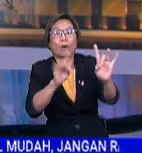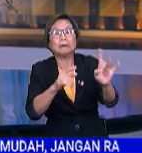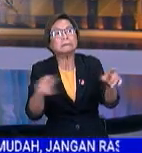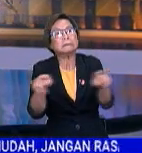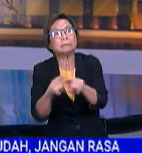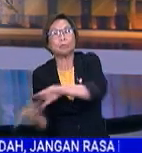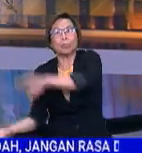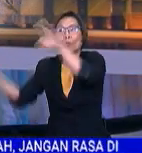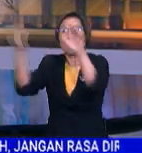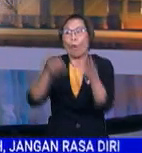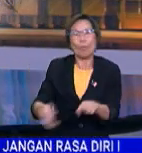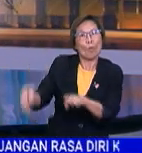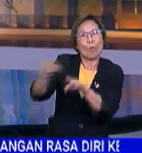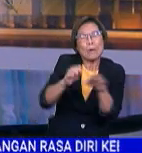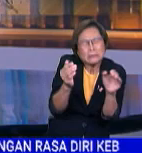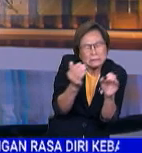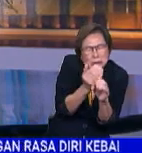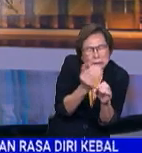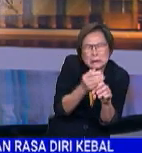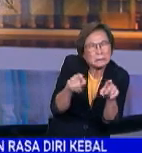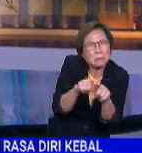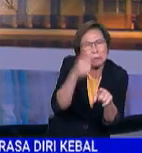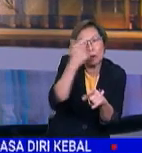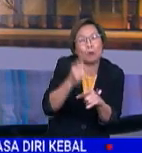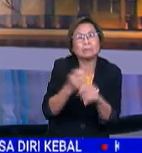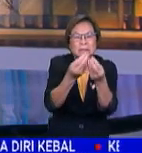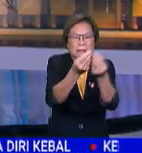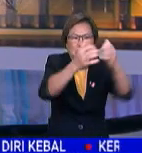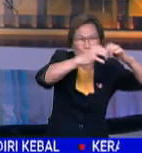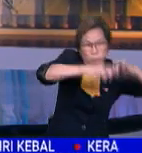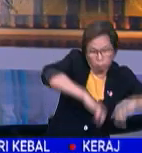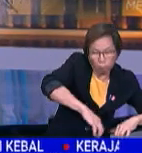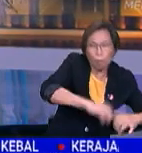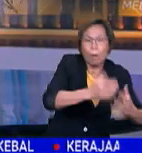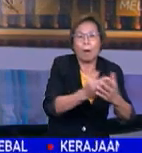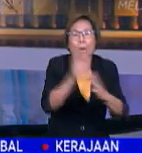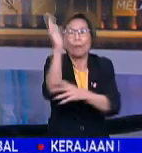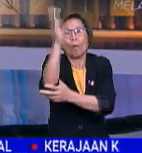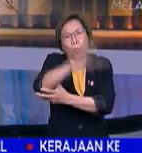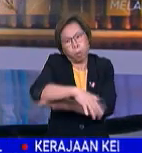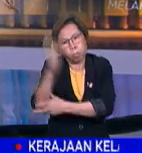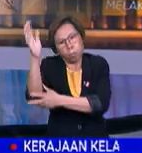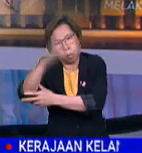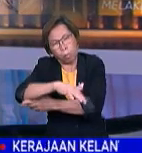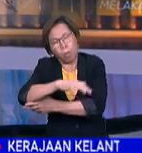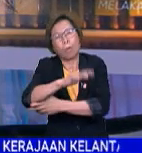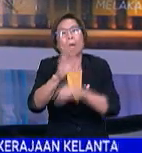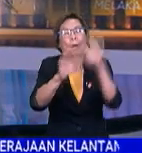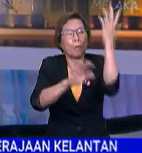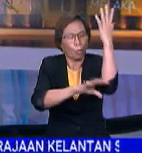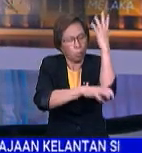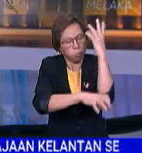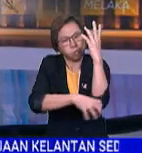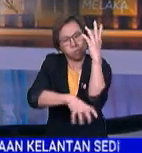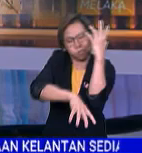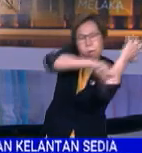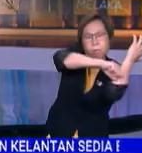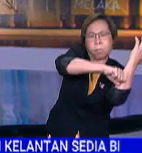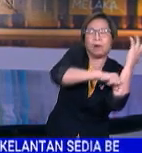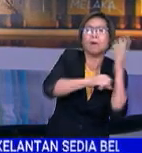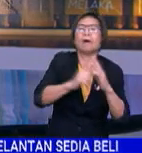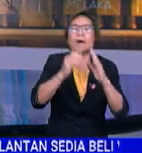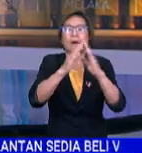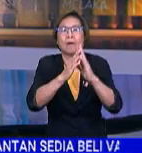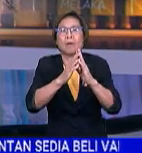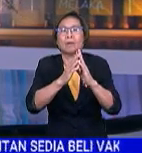tsunami kecil. Berikutan impaknya yang mengakibatkan tanah runtuh, pokok tumbang dan tercabut serta merosakkan infrastruktur